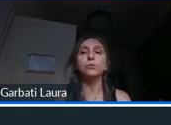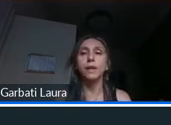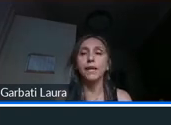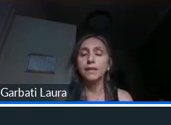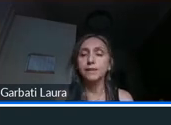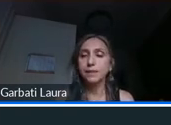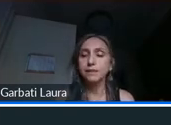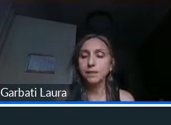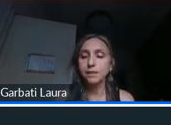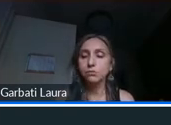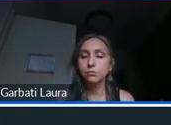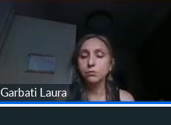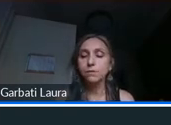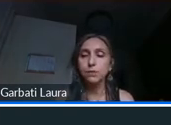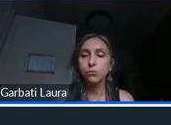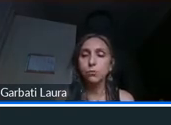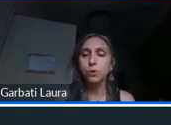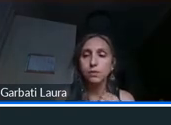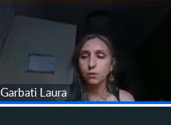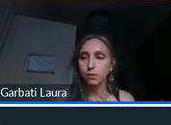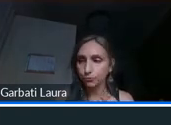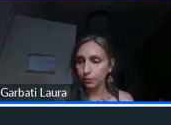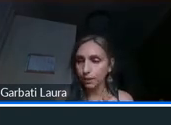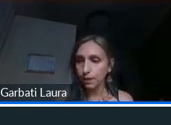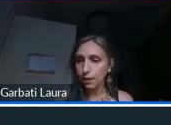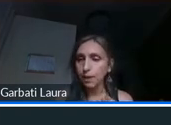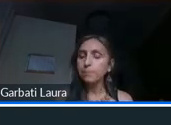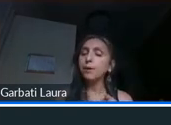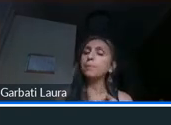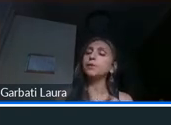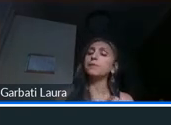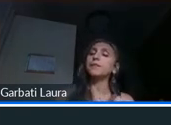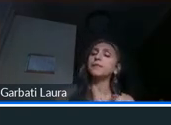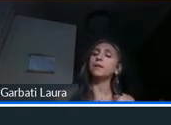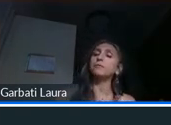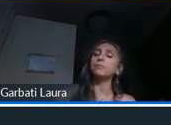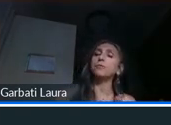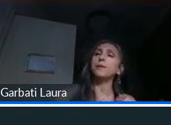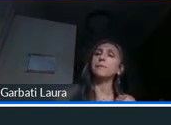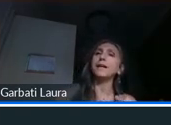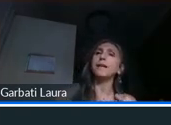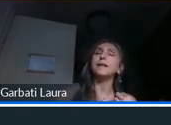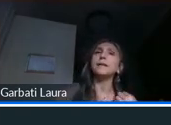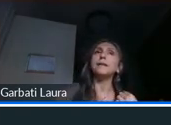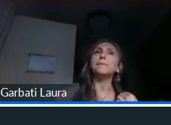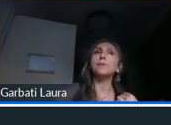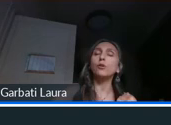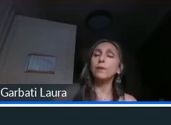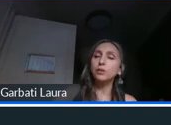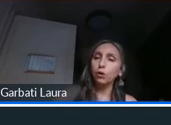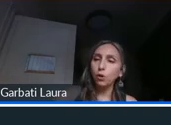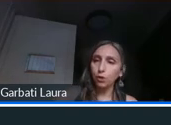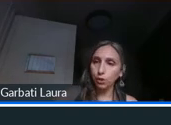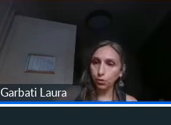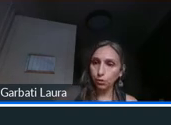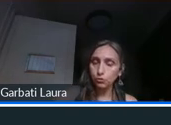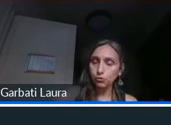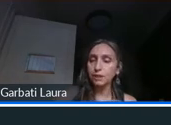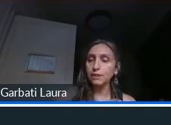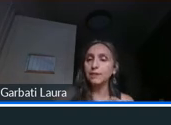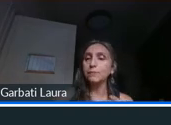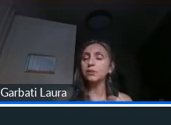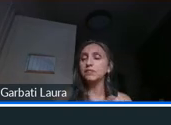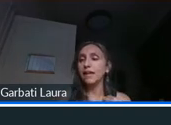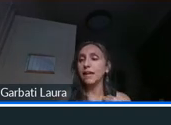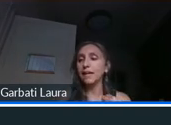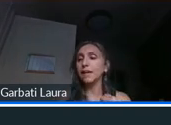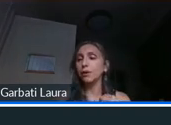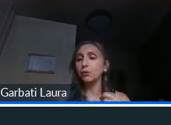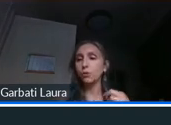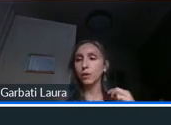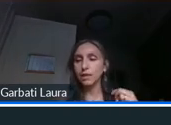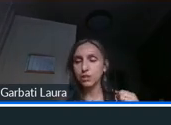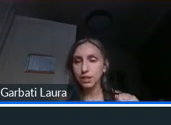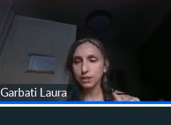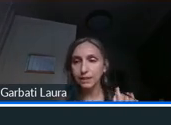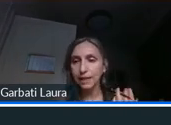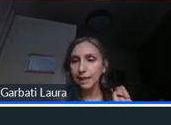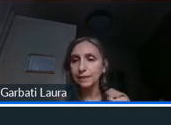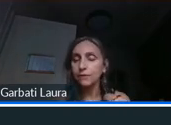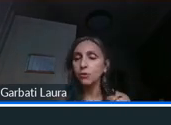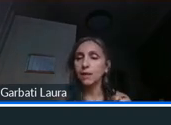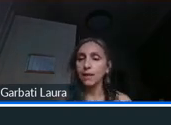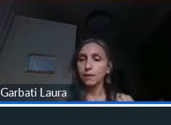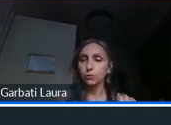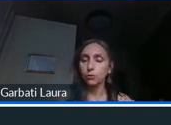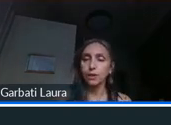divento titolare dei diritti di esclusiva su quel software. Poi può diventare un problema probatorio, cioè di dimostrare che io in quella